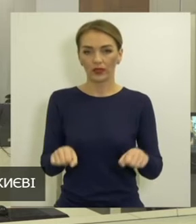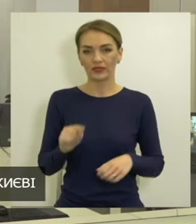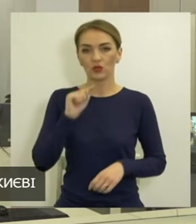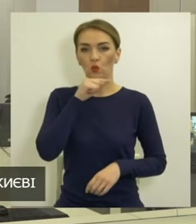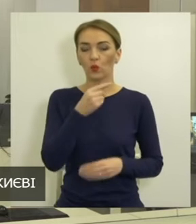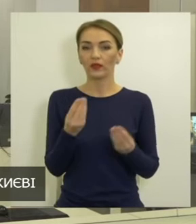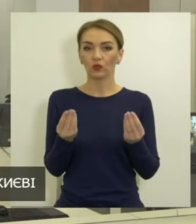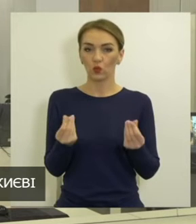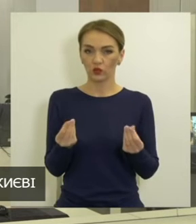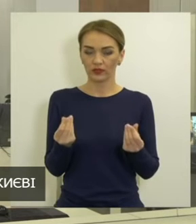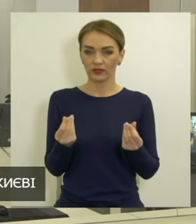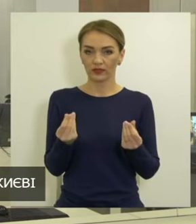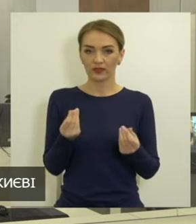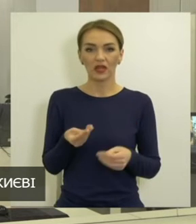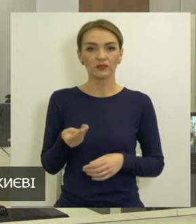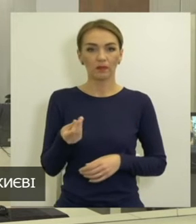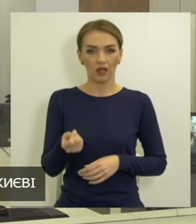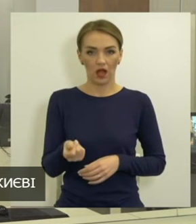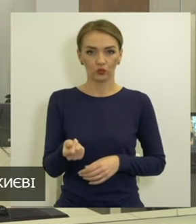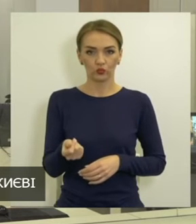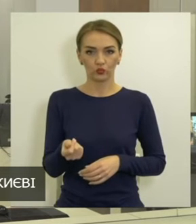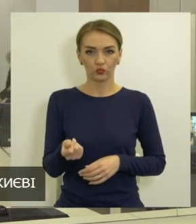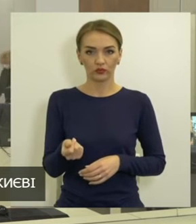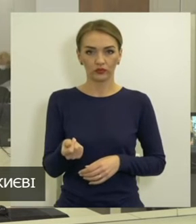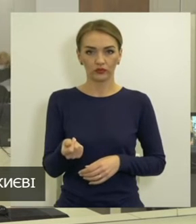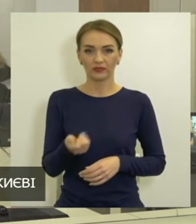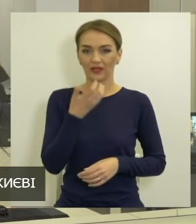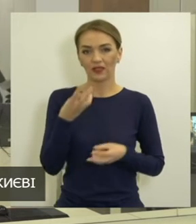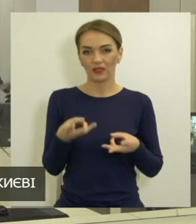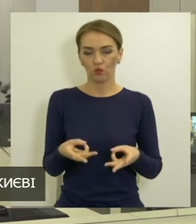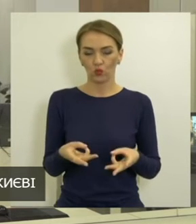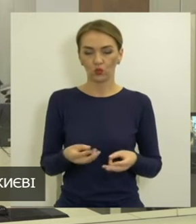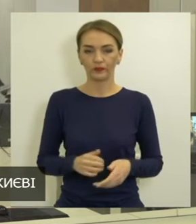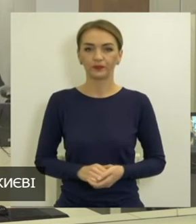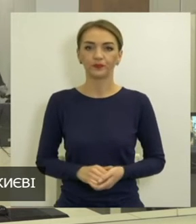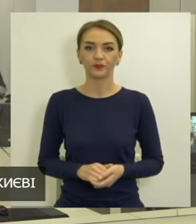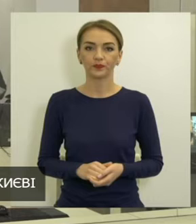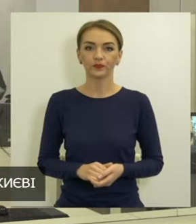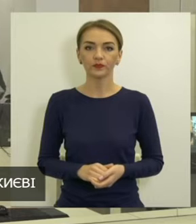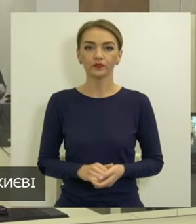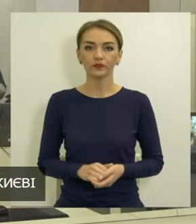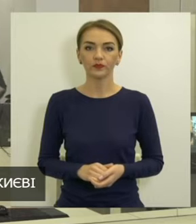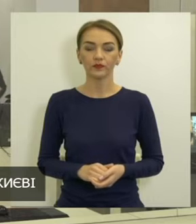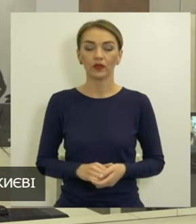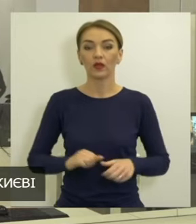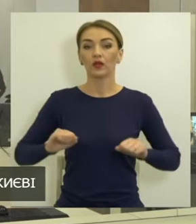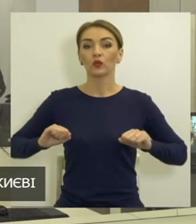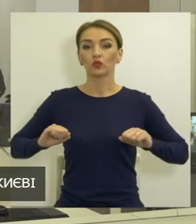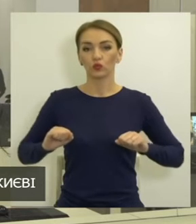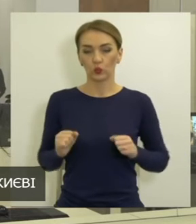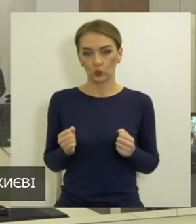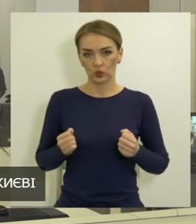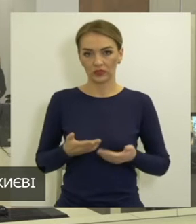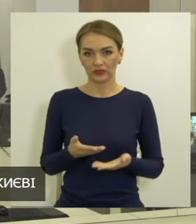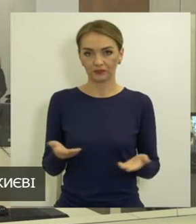зекономити кошти за сплату за тепло. Друзі,